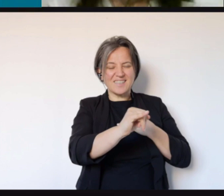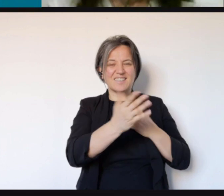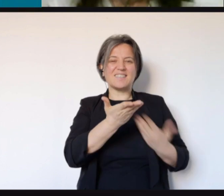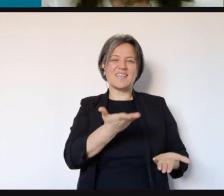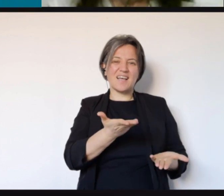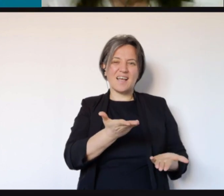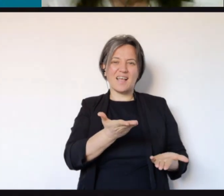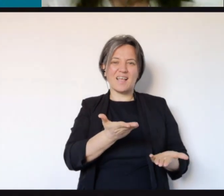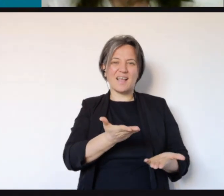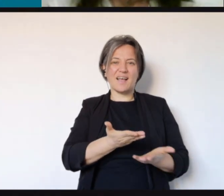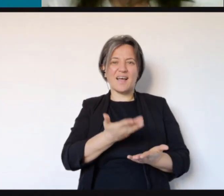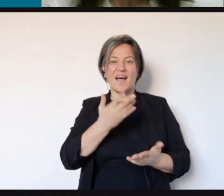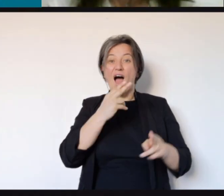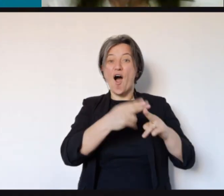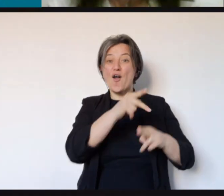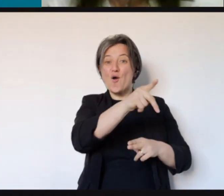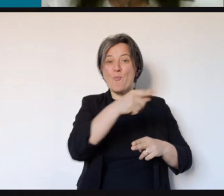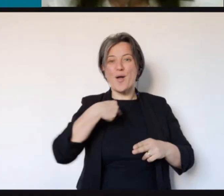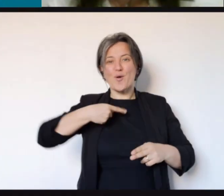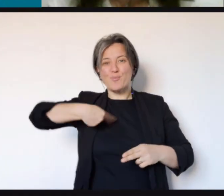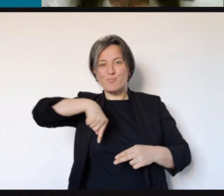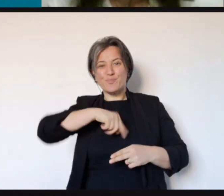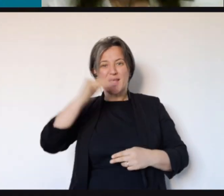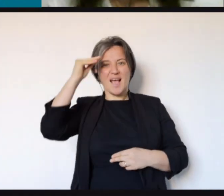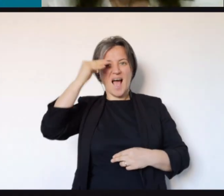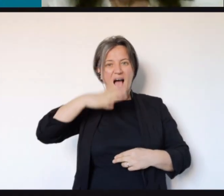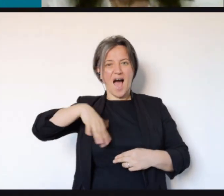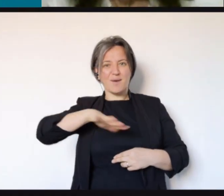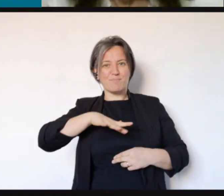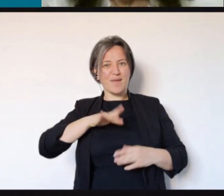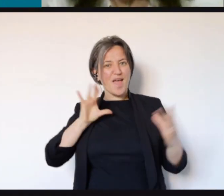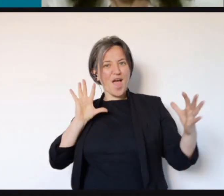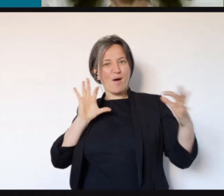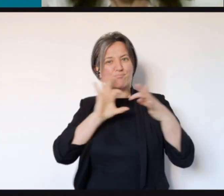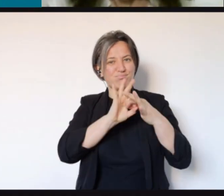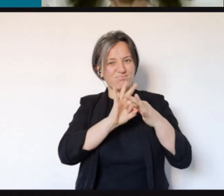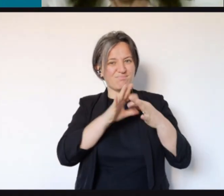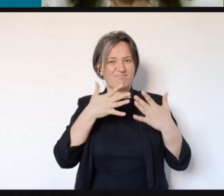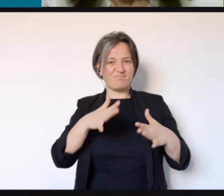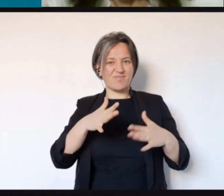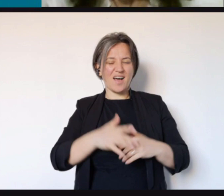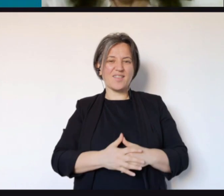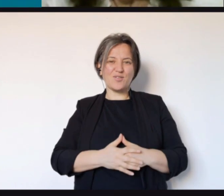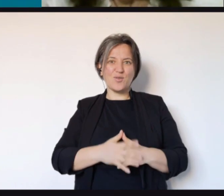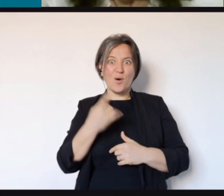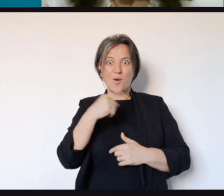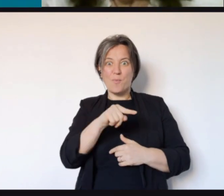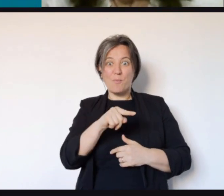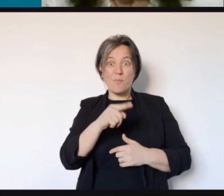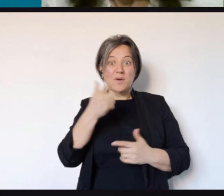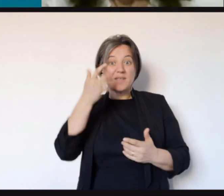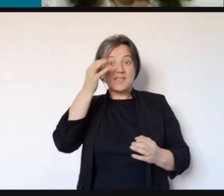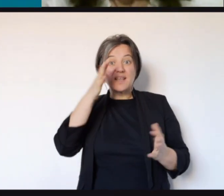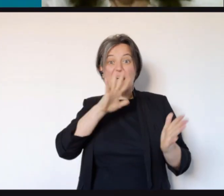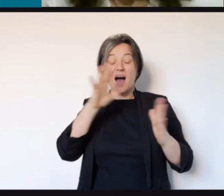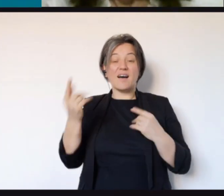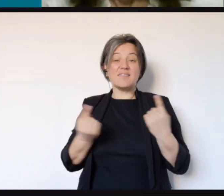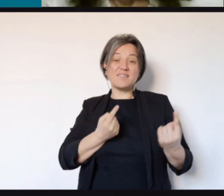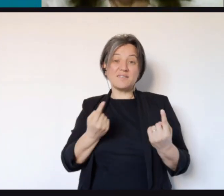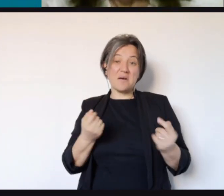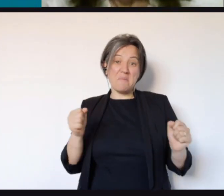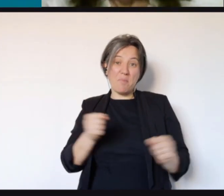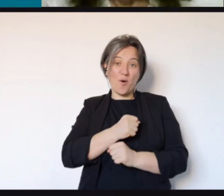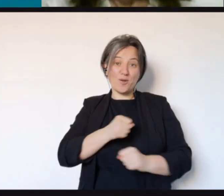se lei è a Roma, noi siamo qua a Carpi, siamo riusciti a metterci in contatto lo stesso e questo forse non sarebbe stato possibile e se